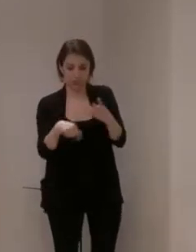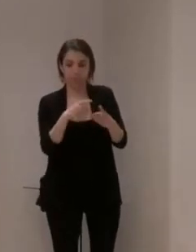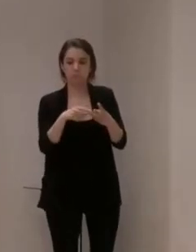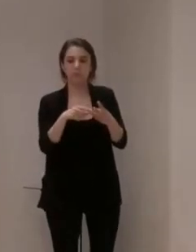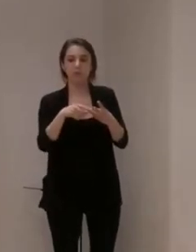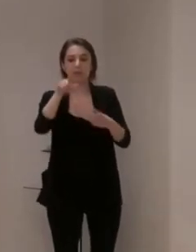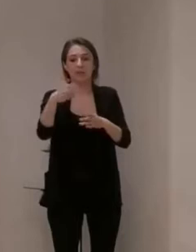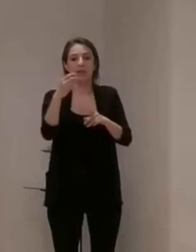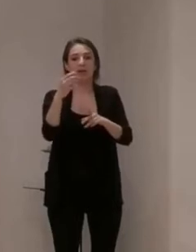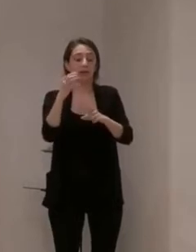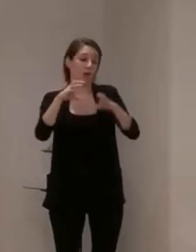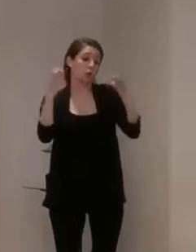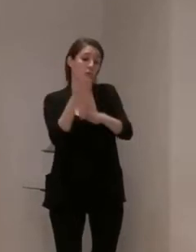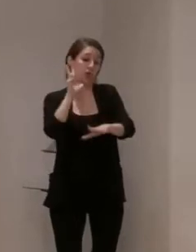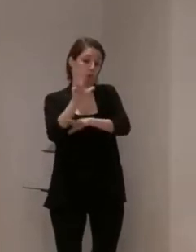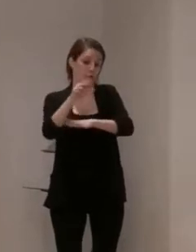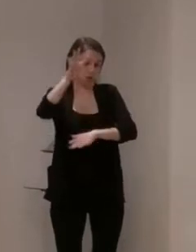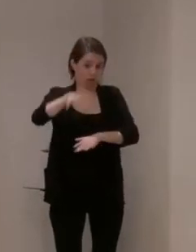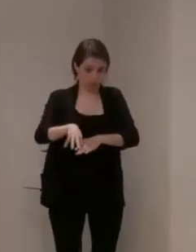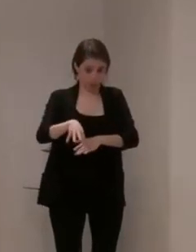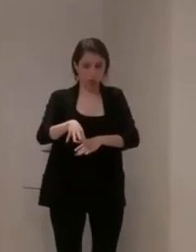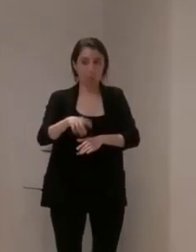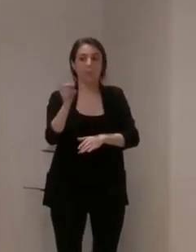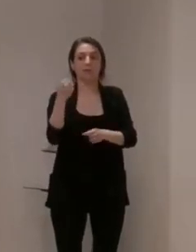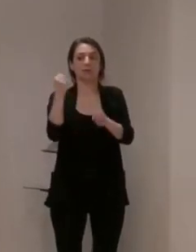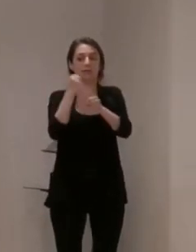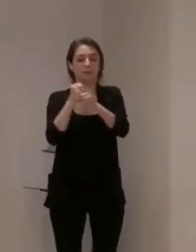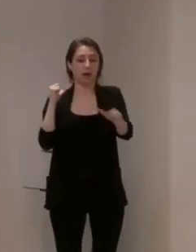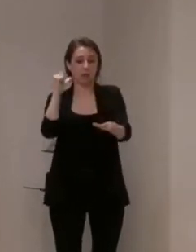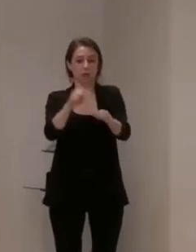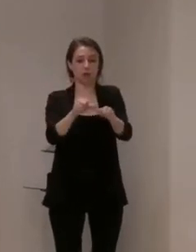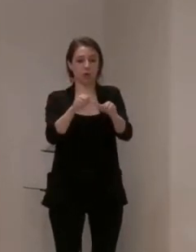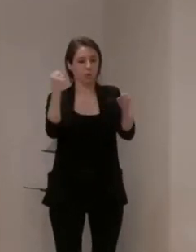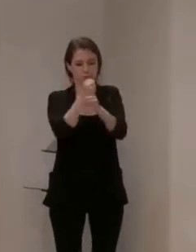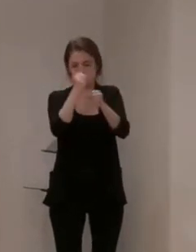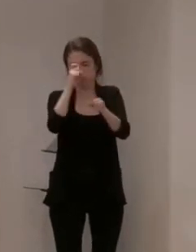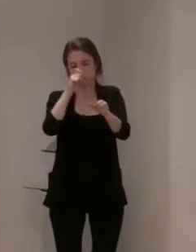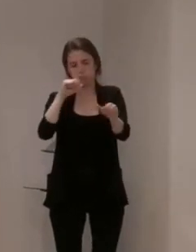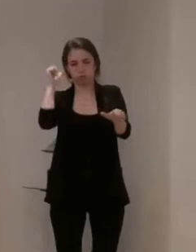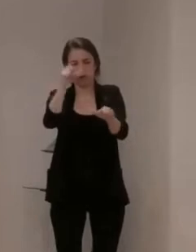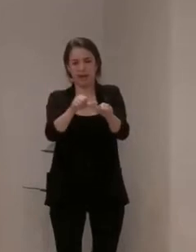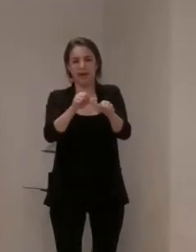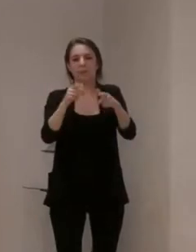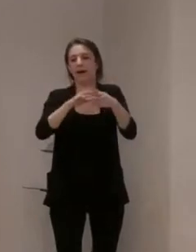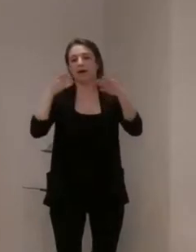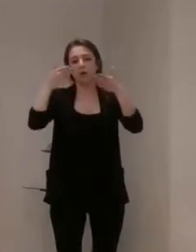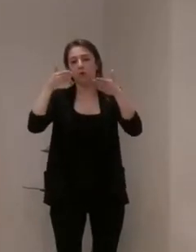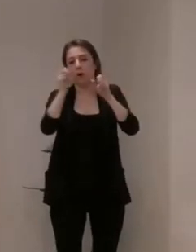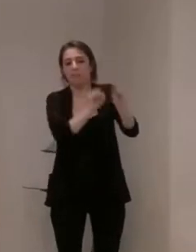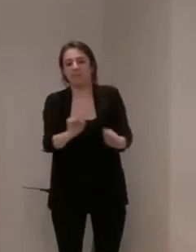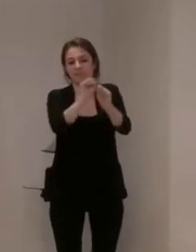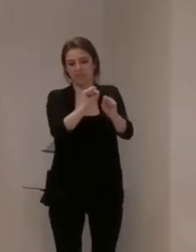del Consell del Col·legi d'Advocats de Catalunya i treballa des de fa molt de temps en la defensa dels drets lingüístics